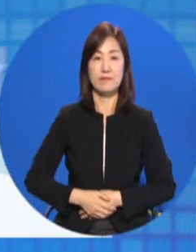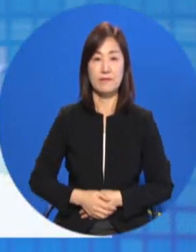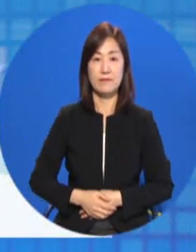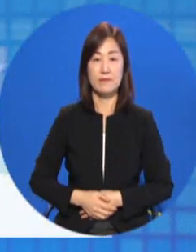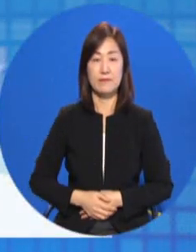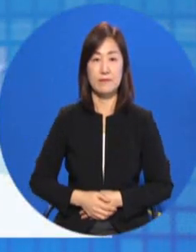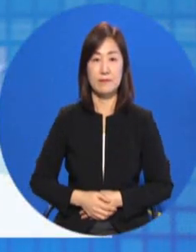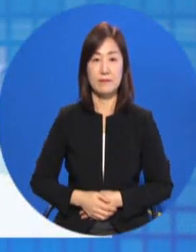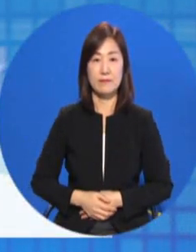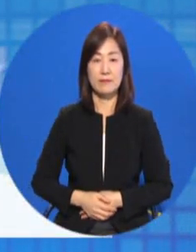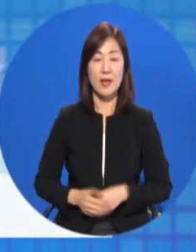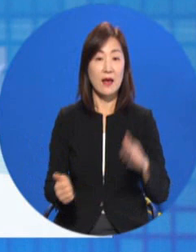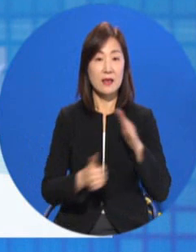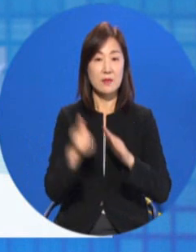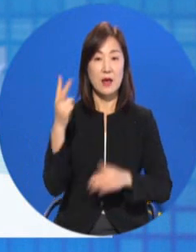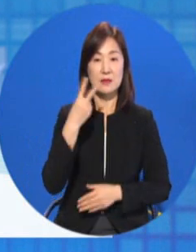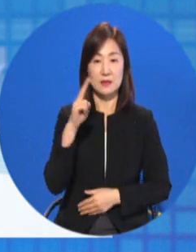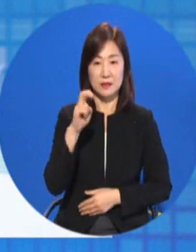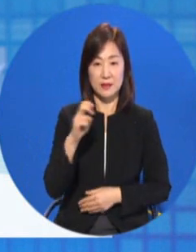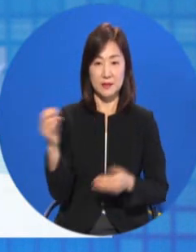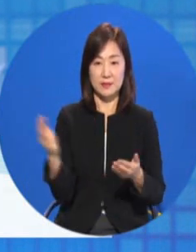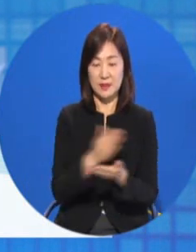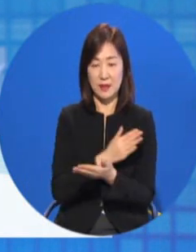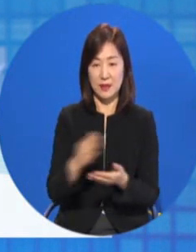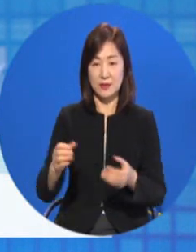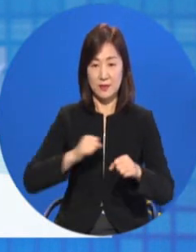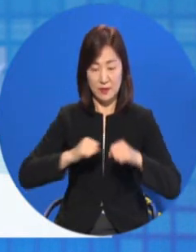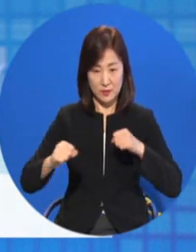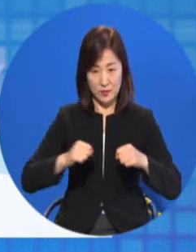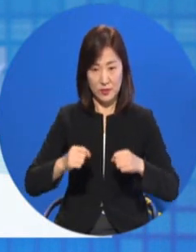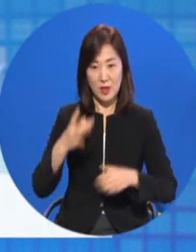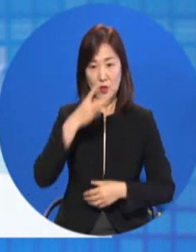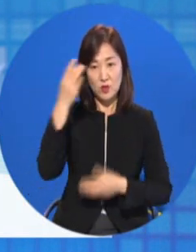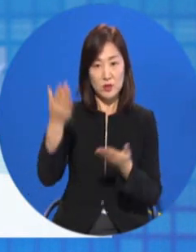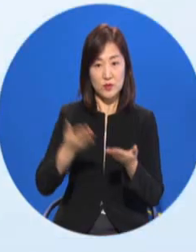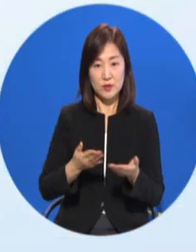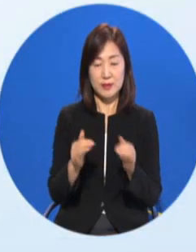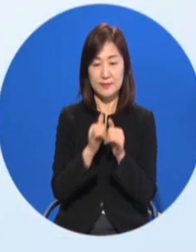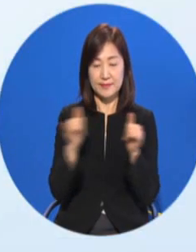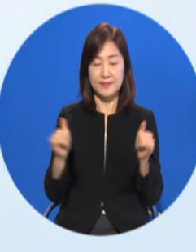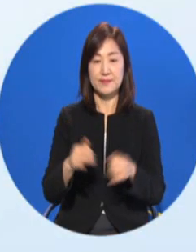계속해서 희망 2010 나눔 캠페인의 성금을 보내주신 분들입니다